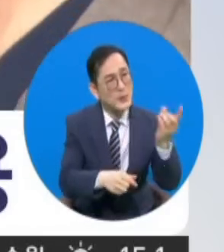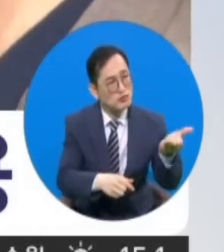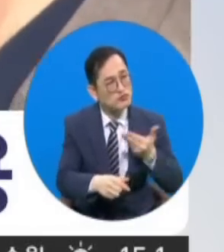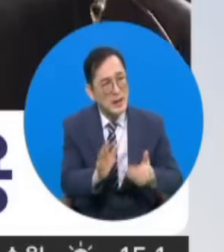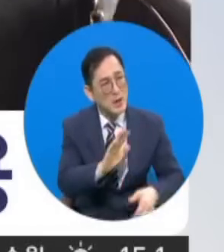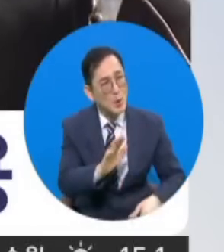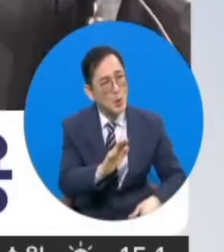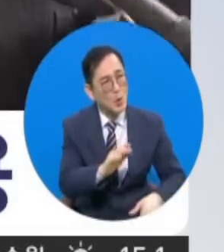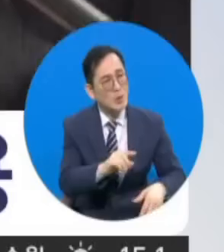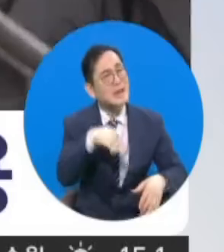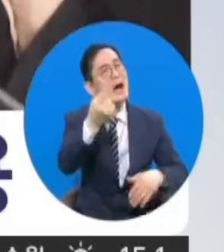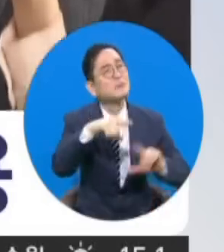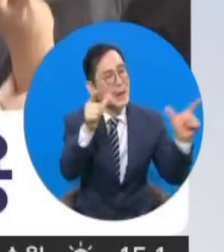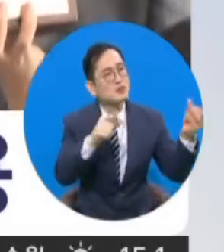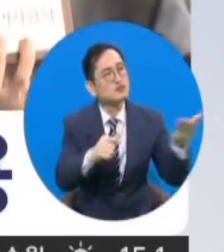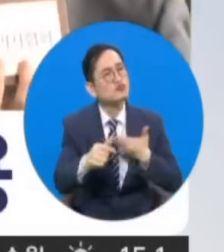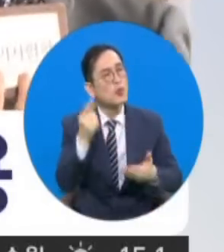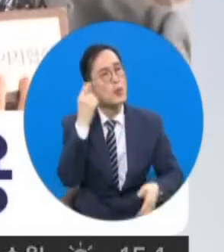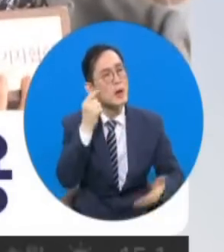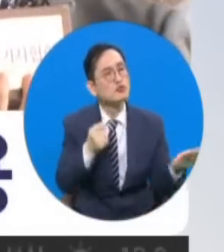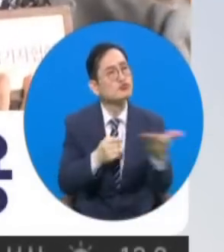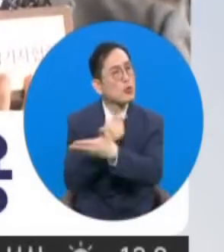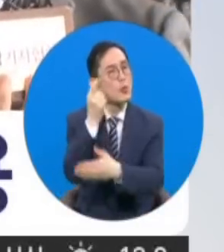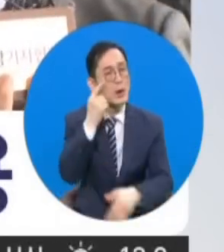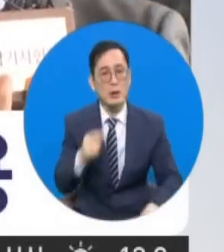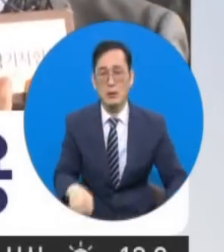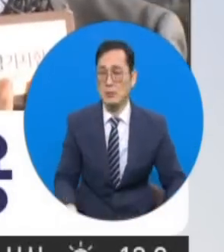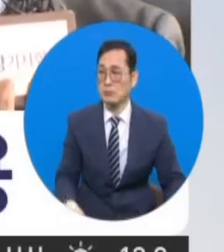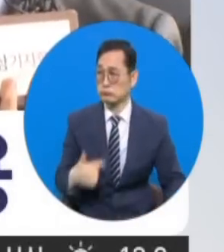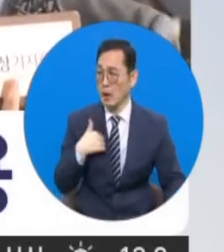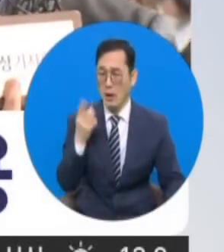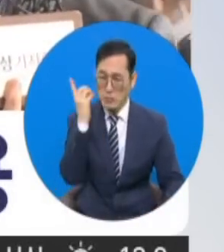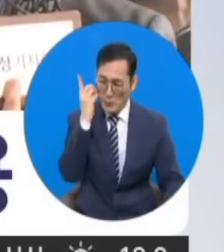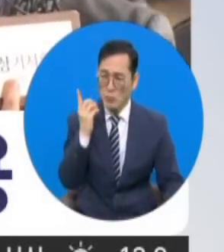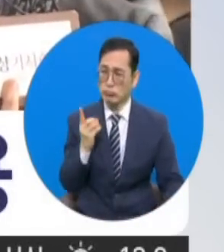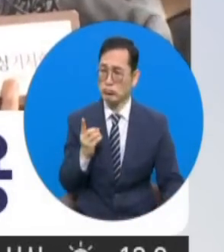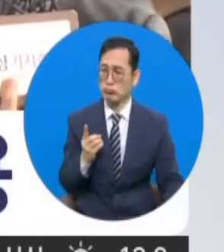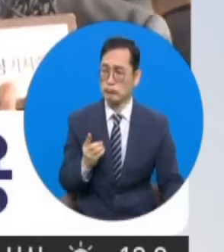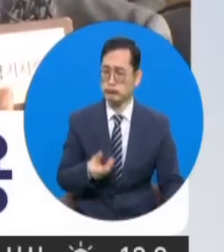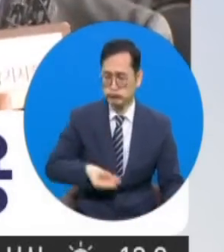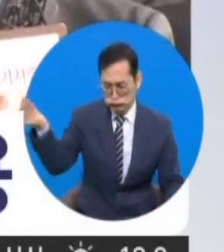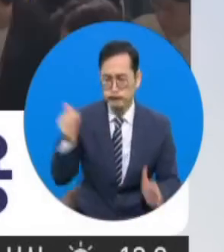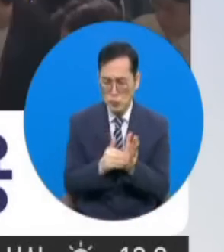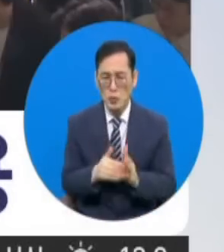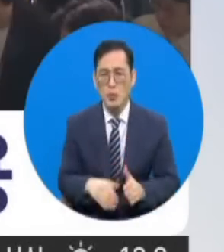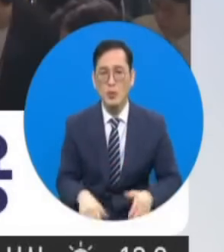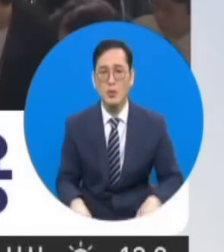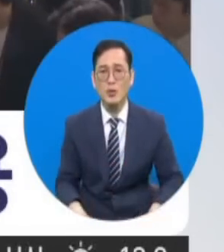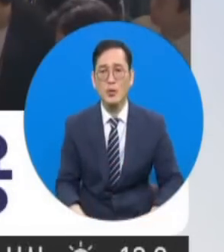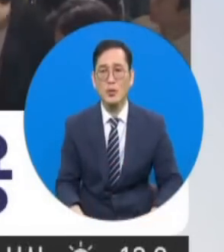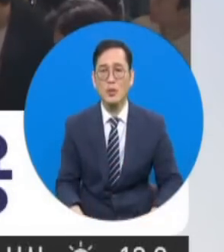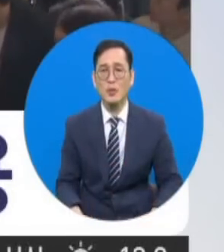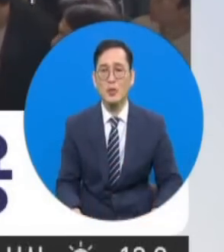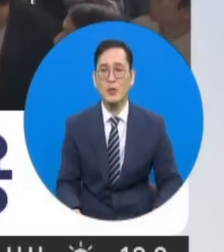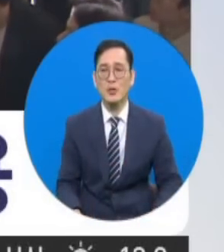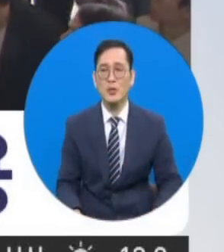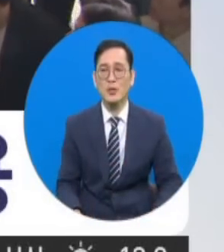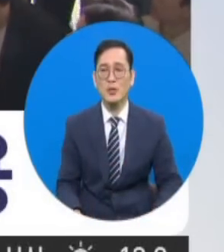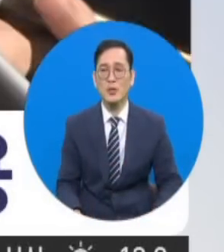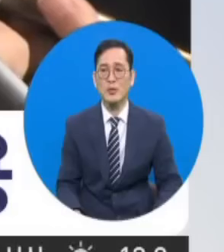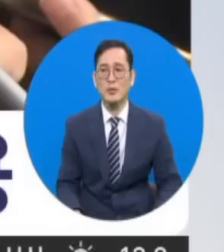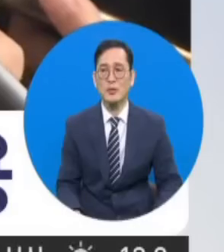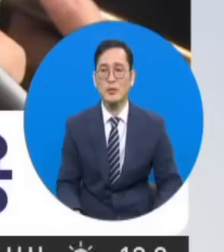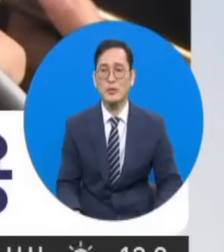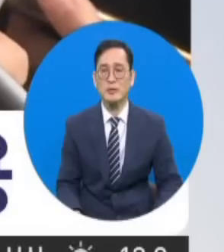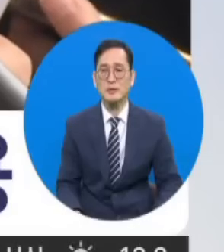나는 지금 검찰에 이렇게 핸드폰을 자발적으로 제출했다는 걸 굉장히 힘주어 얘기했어요 그만큼 자기는 자신이